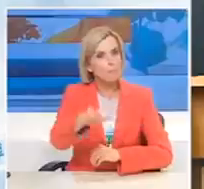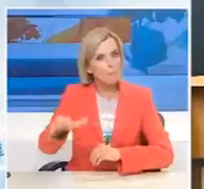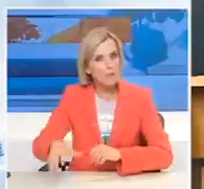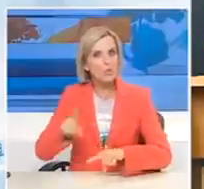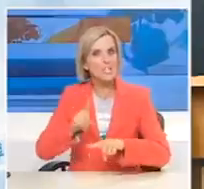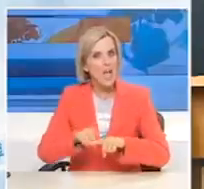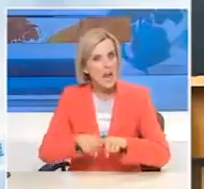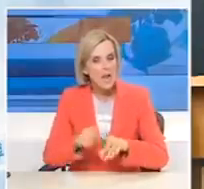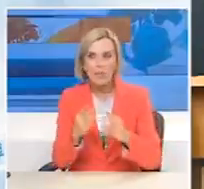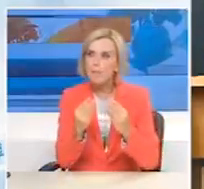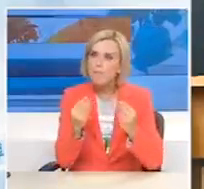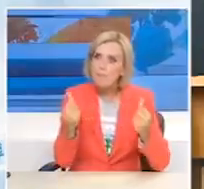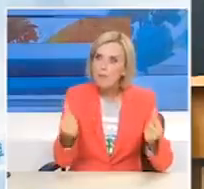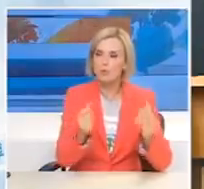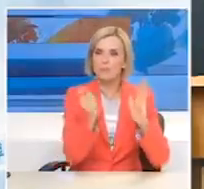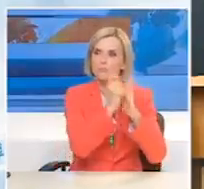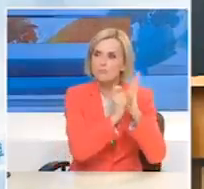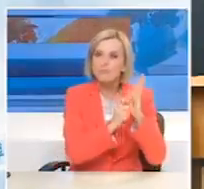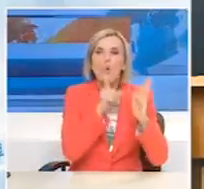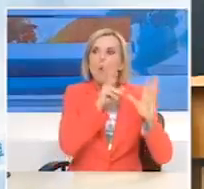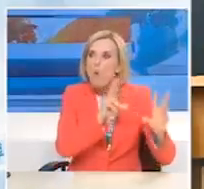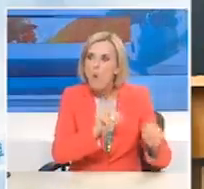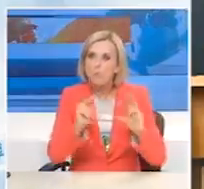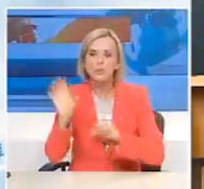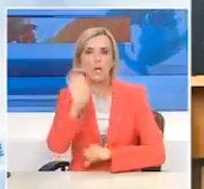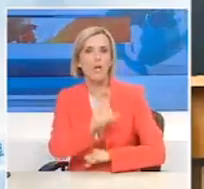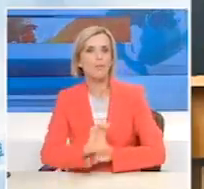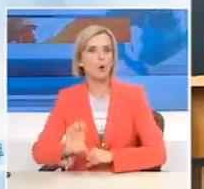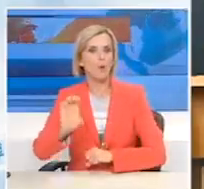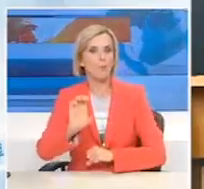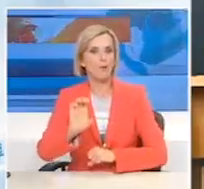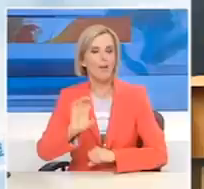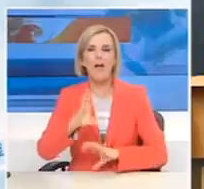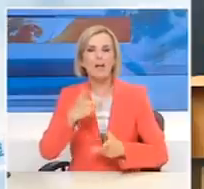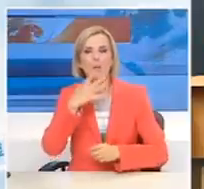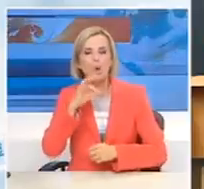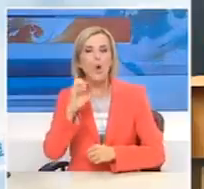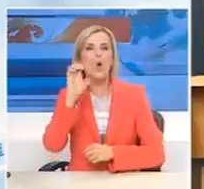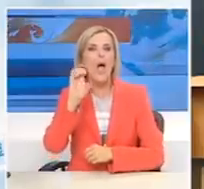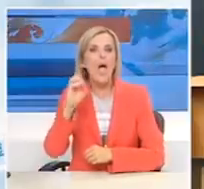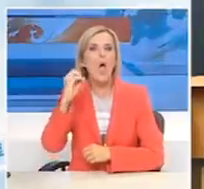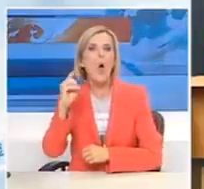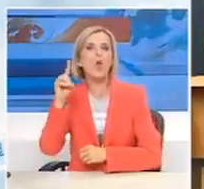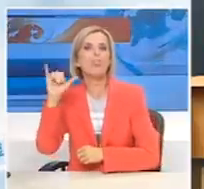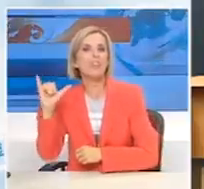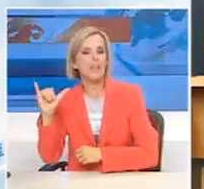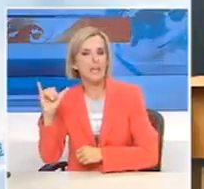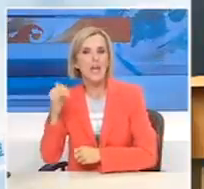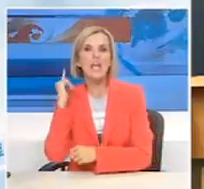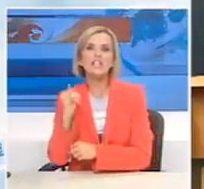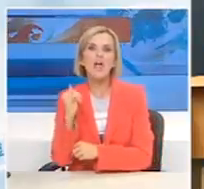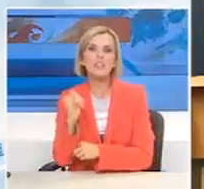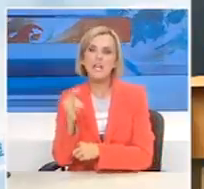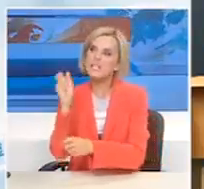με τα ποιοτικά χαρακτηριστικά που αναφέρουν οι υπόλοιπες χώρες, και γιατί ο ΕΟΔΗ καθυστερεί να τα αποστείλει σε ελληνικές και ξένες επιστημονικές